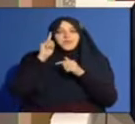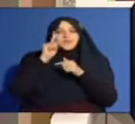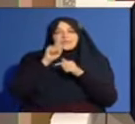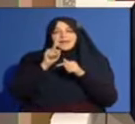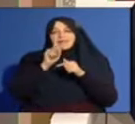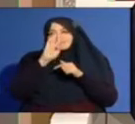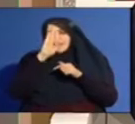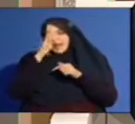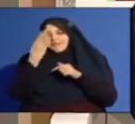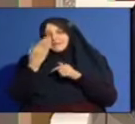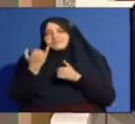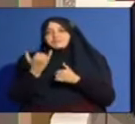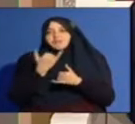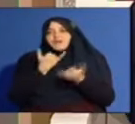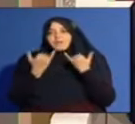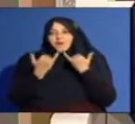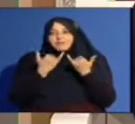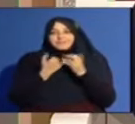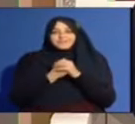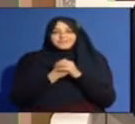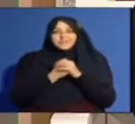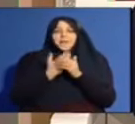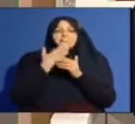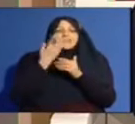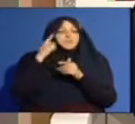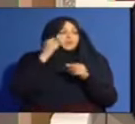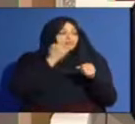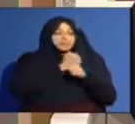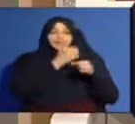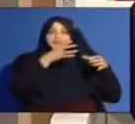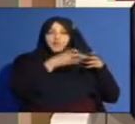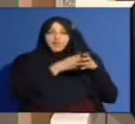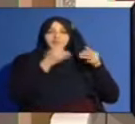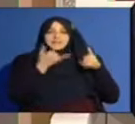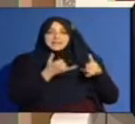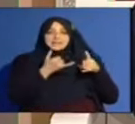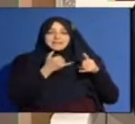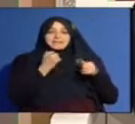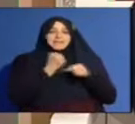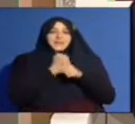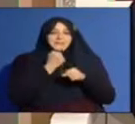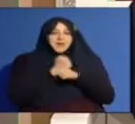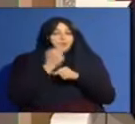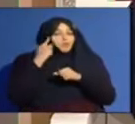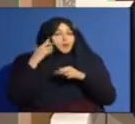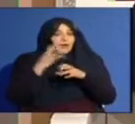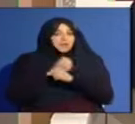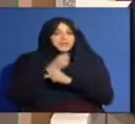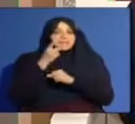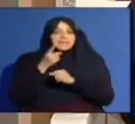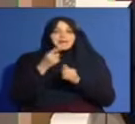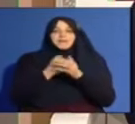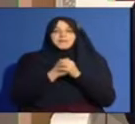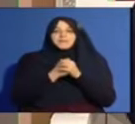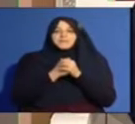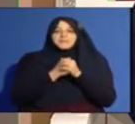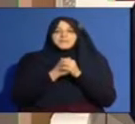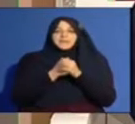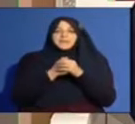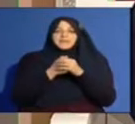السديد والرشيد، ونشكر الطاقم التقني الذي ساعدنا في إنجاح هذا المباشر. من خلال كل